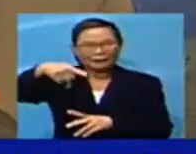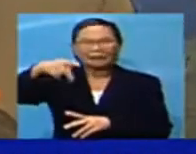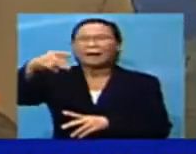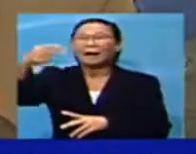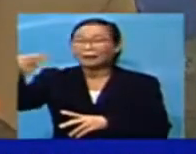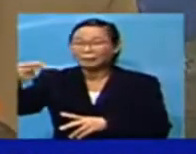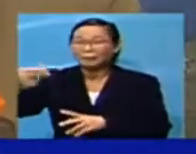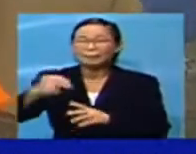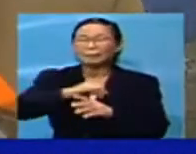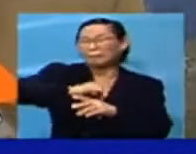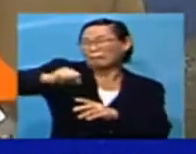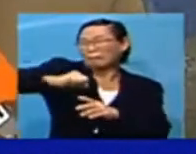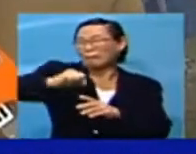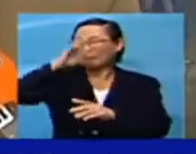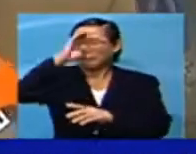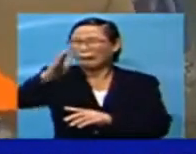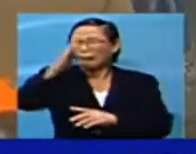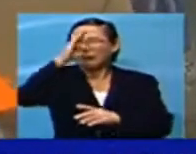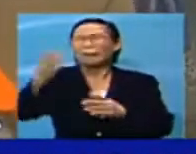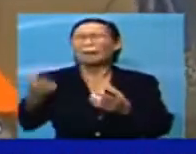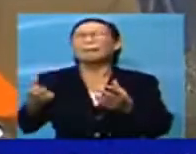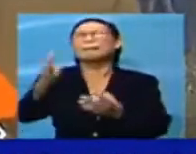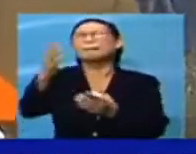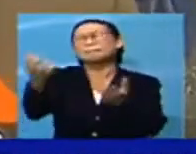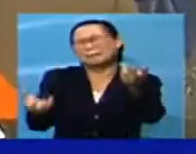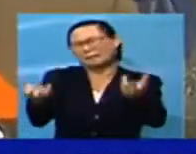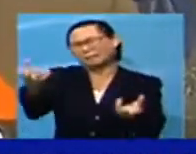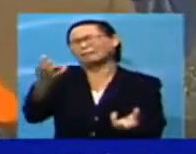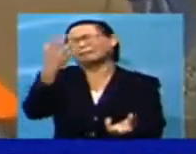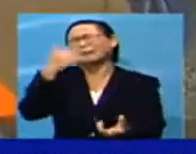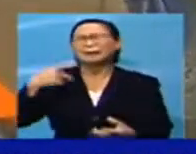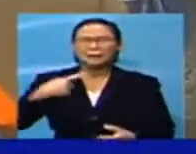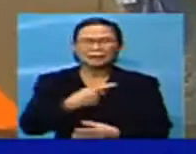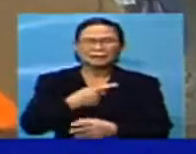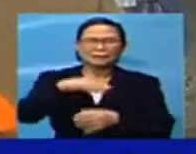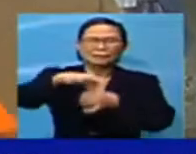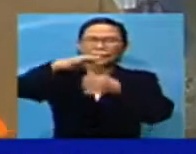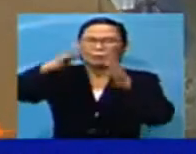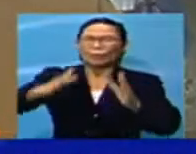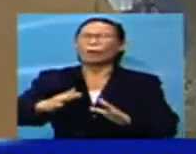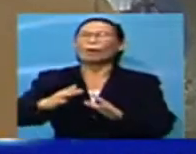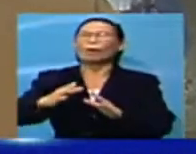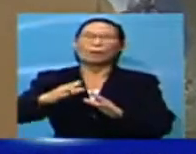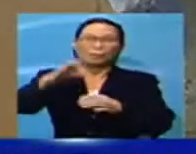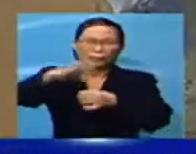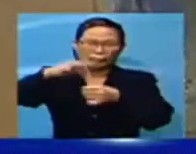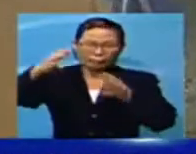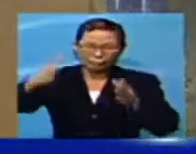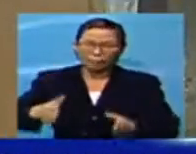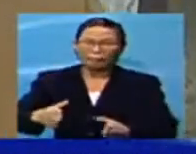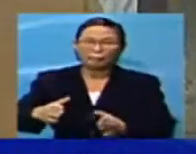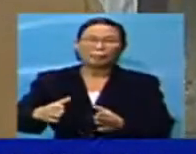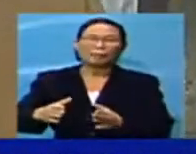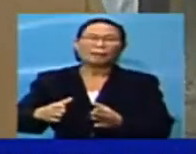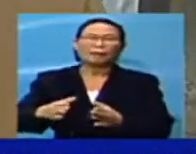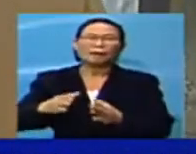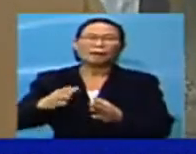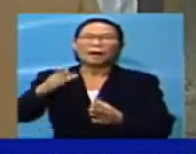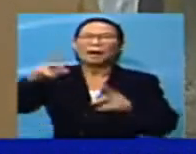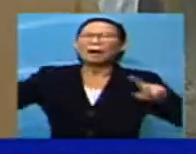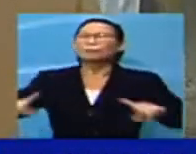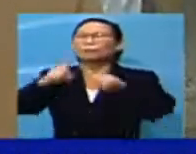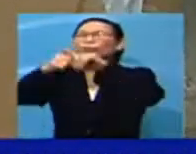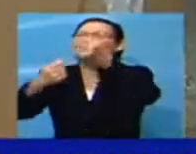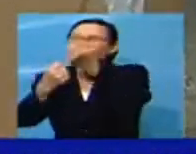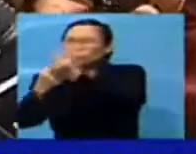PM, dari pihak PN, kita terutamanya UMNO, pengundi-pengundi UMNO ni, kita menyokong ini adalah kehendak agama dan tidak ada kaitan langsung